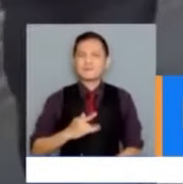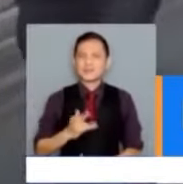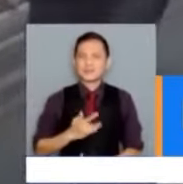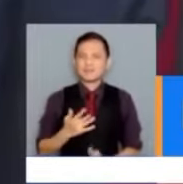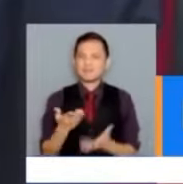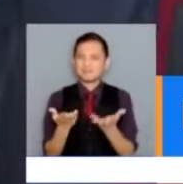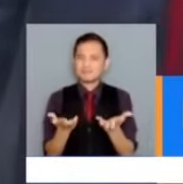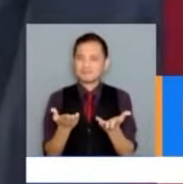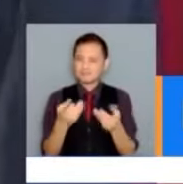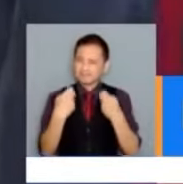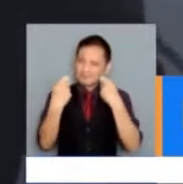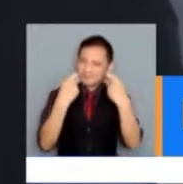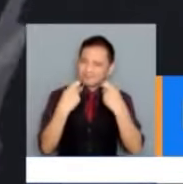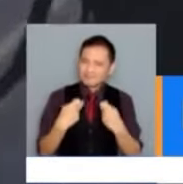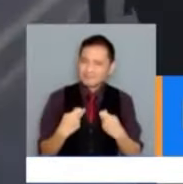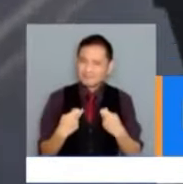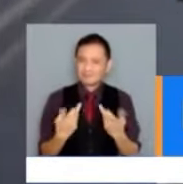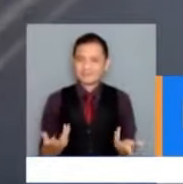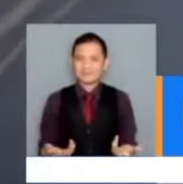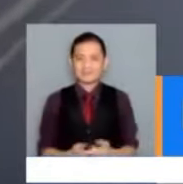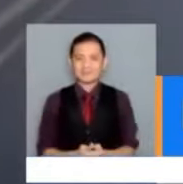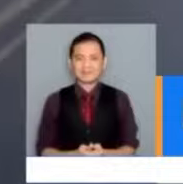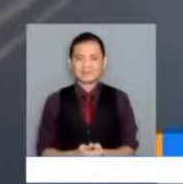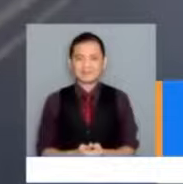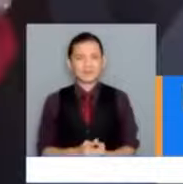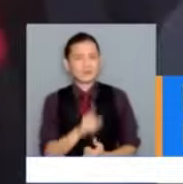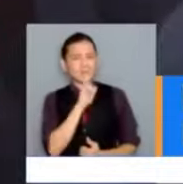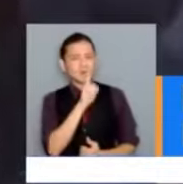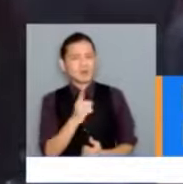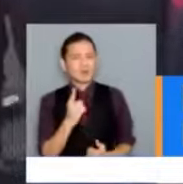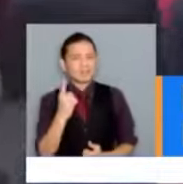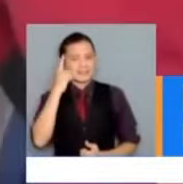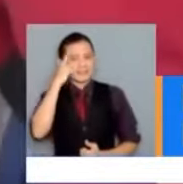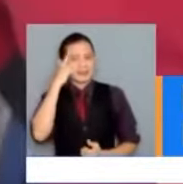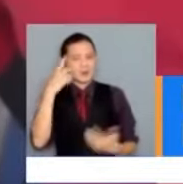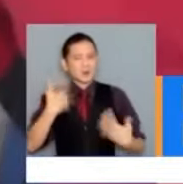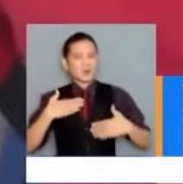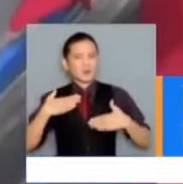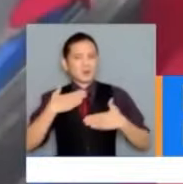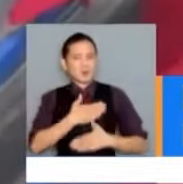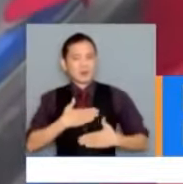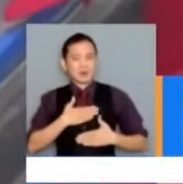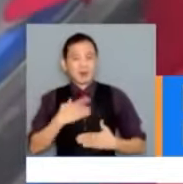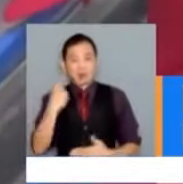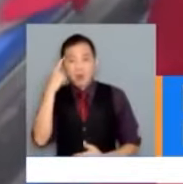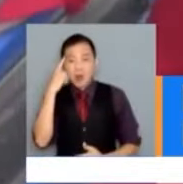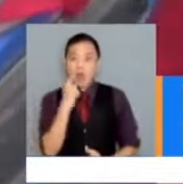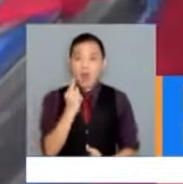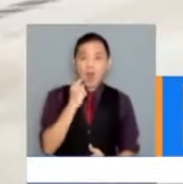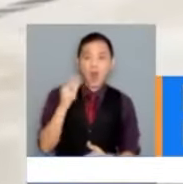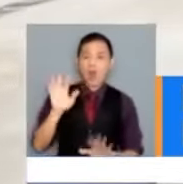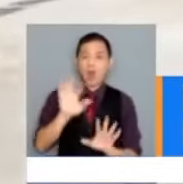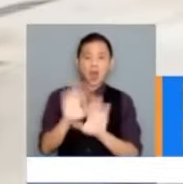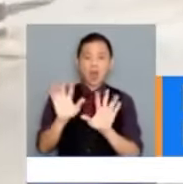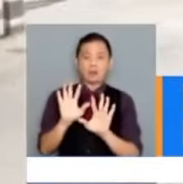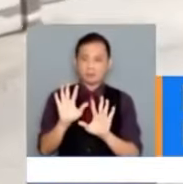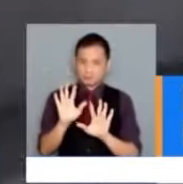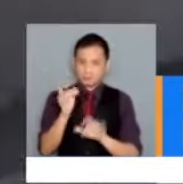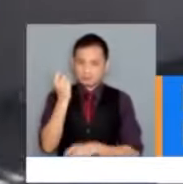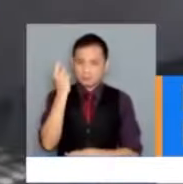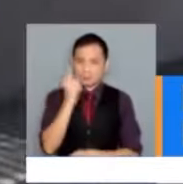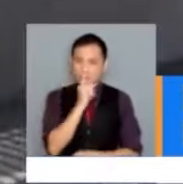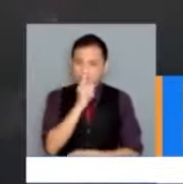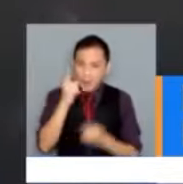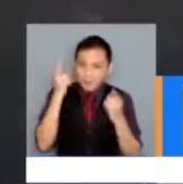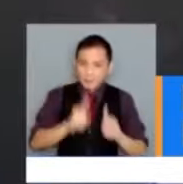mo na mangyayari? Oo nga. Ang sarap, no? Isipin na ang imposible ay nagiging posible. Posible. Parang nagiging mas